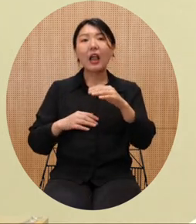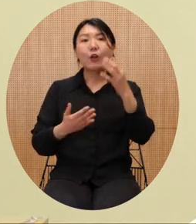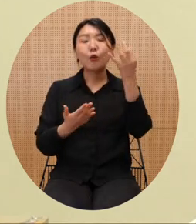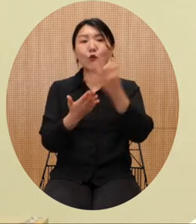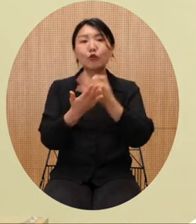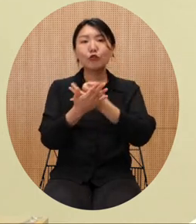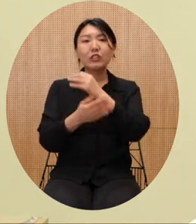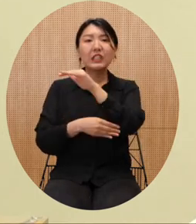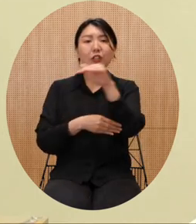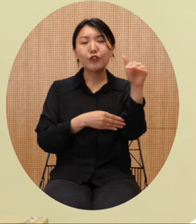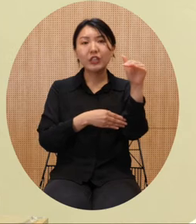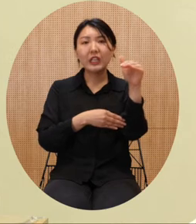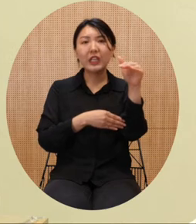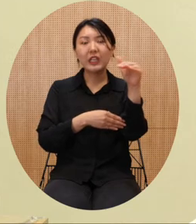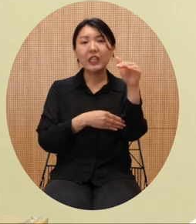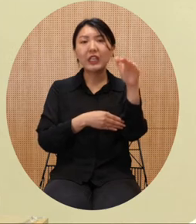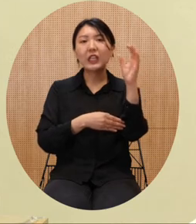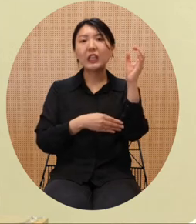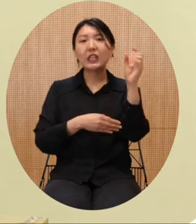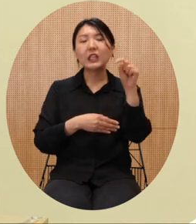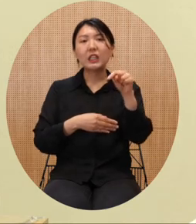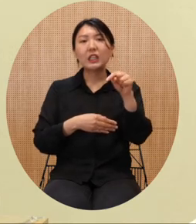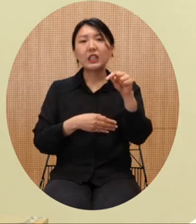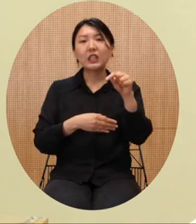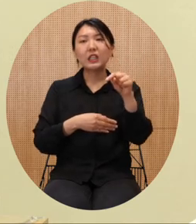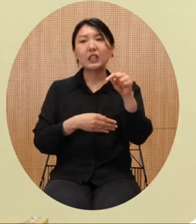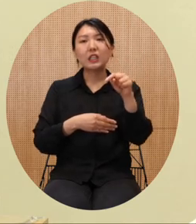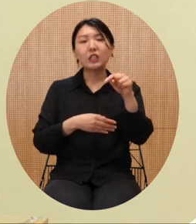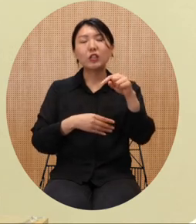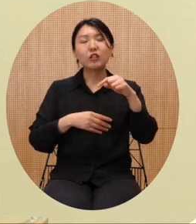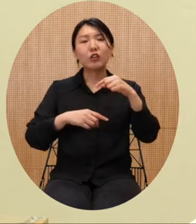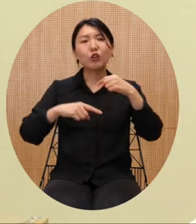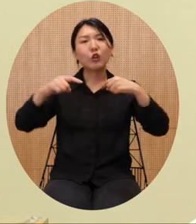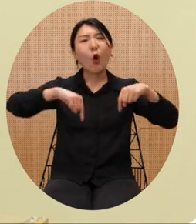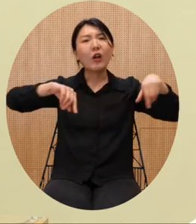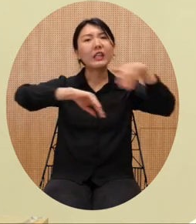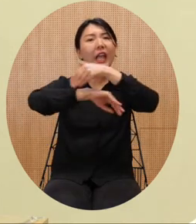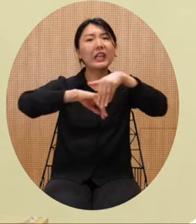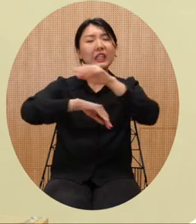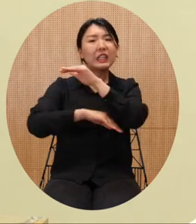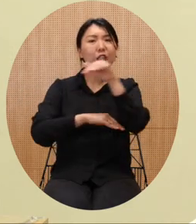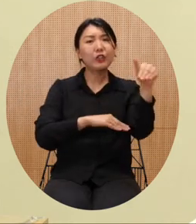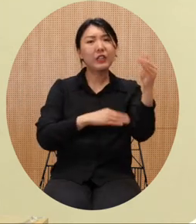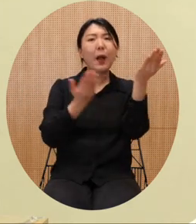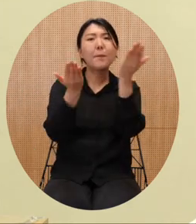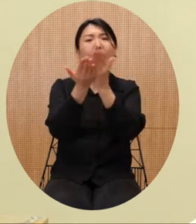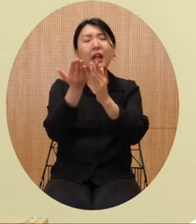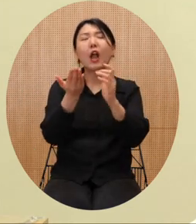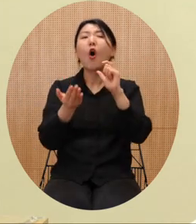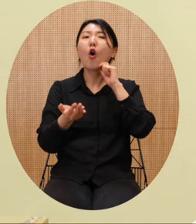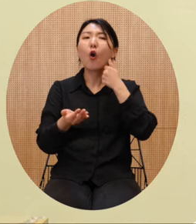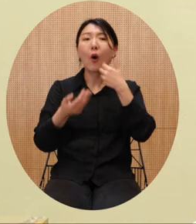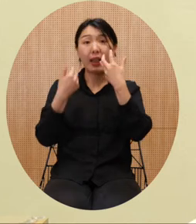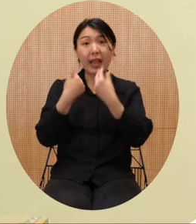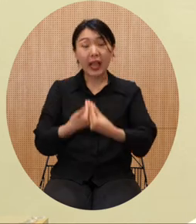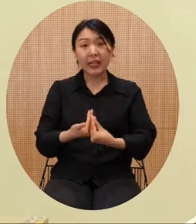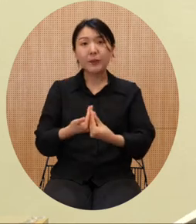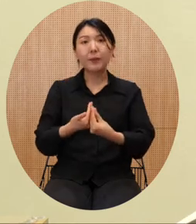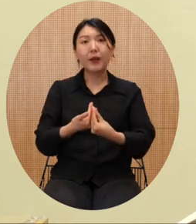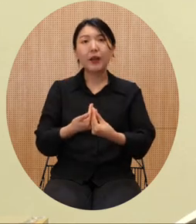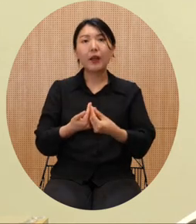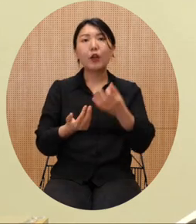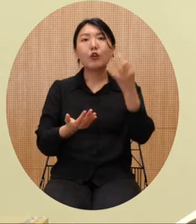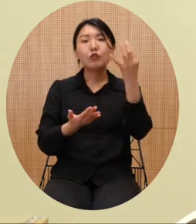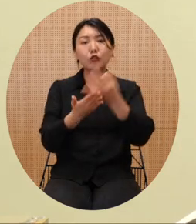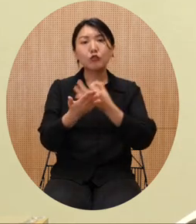기존의 정책을 수립할 때의 소득 기준하고 딱 맞출 수가 없습니다. 예를 들면 뭐